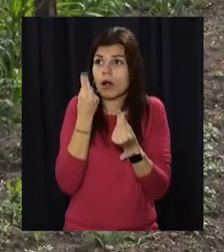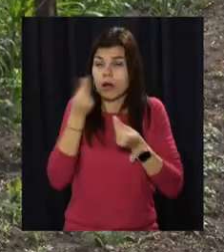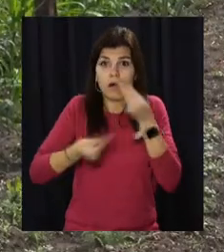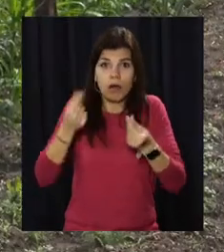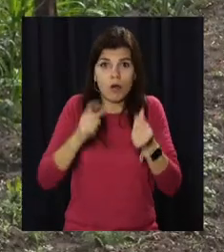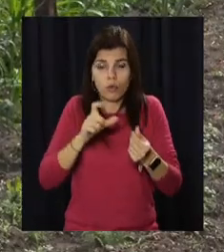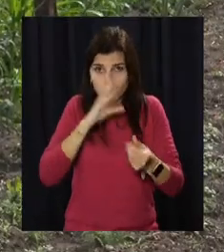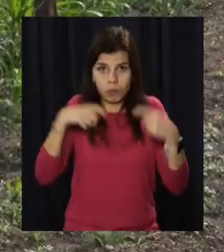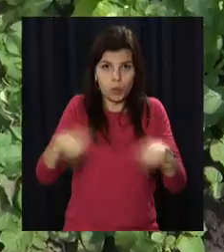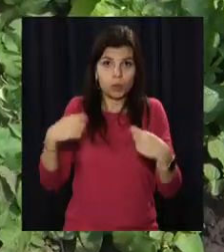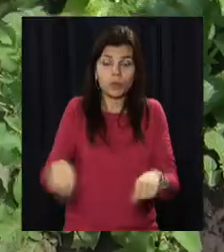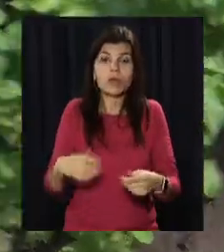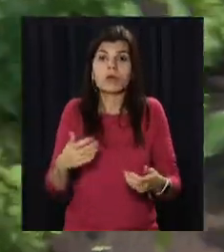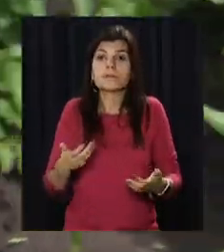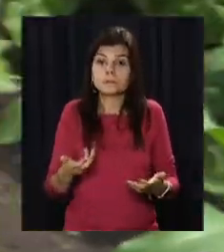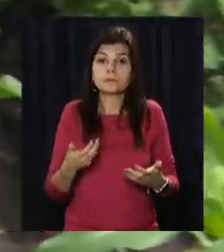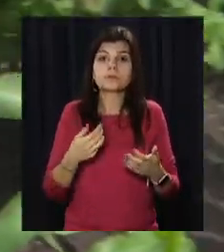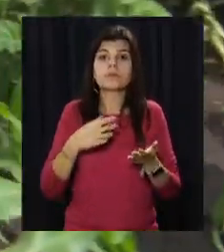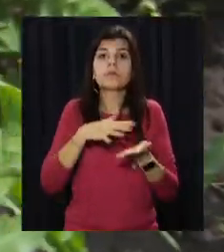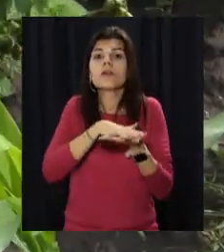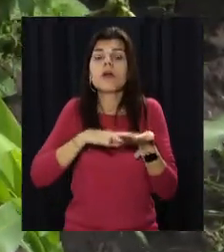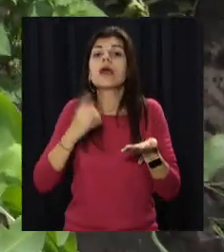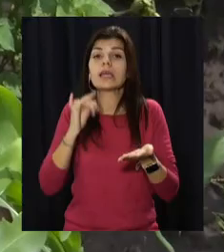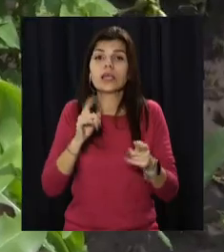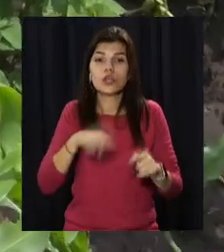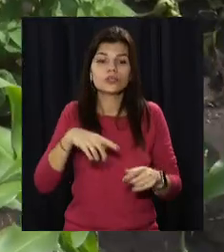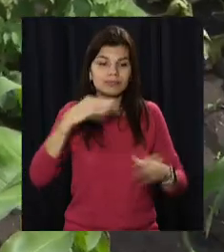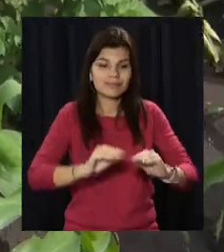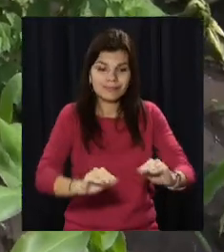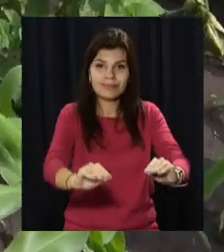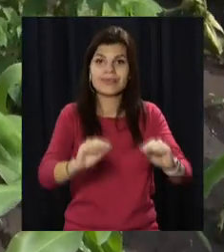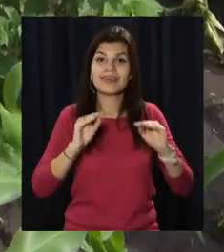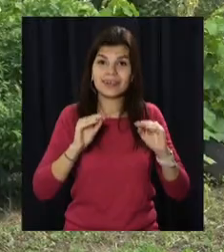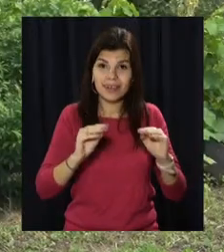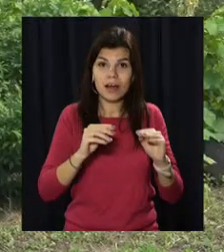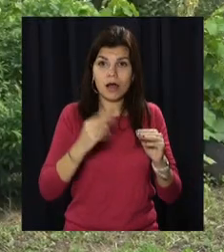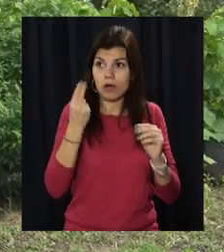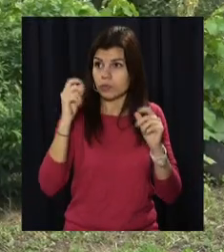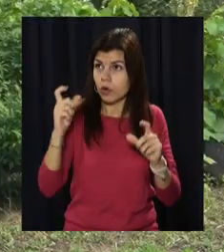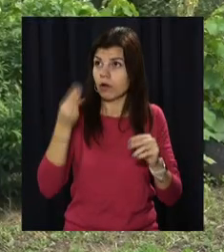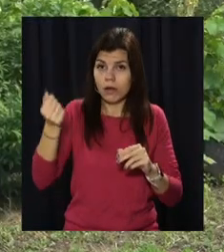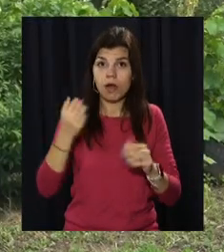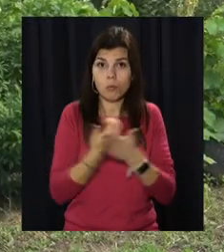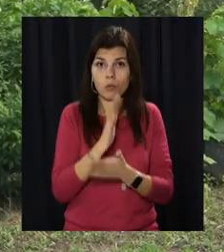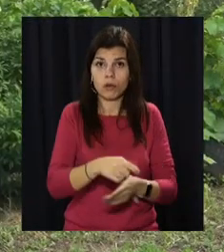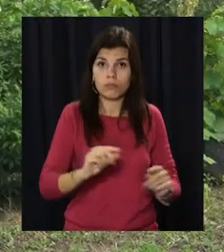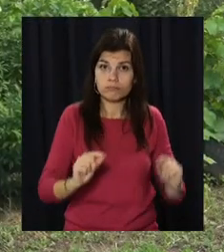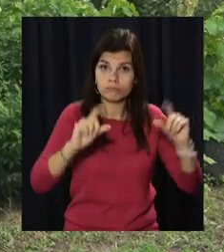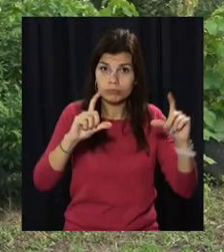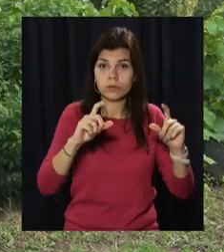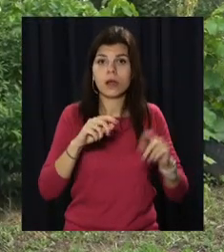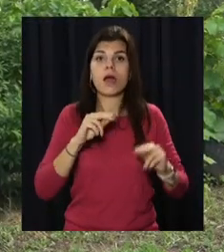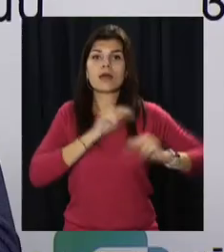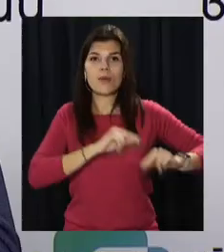того, додаткові витрати позначаться на собівартості сільськогосподарської продукції та спричинять скорочення робочих місць в